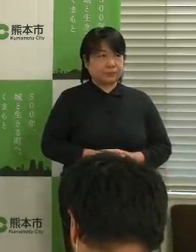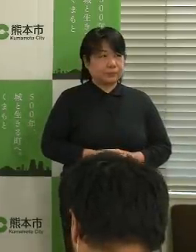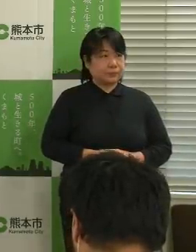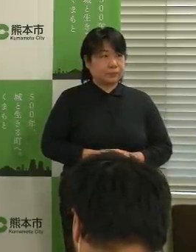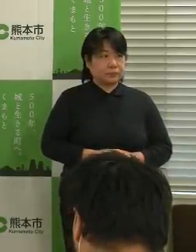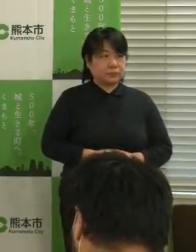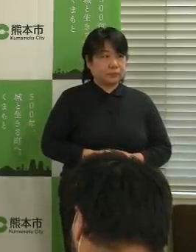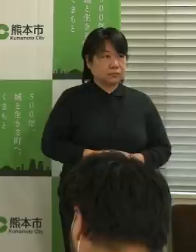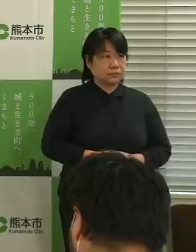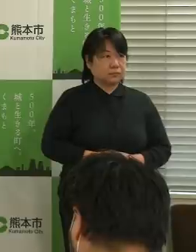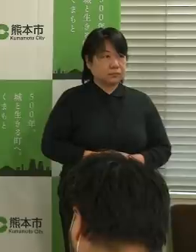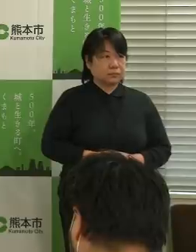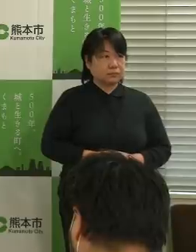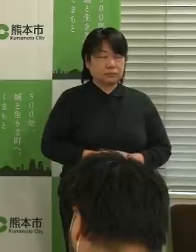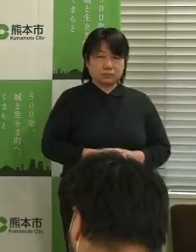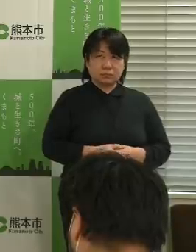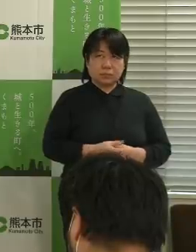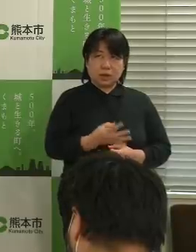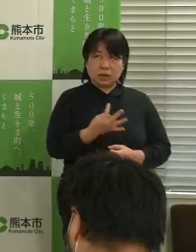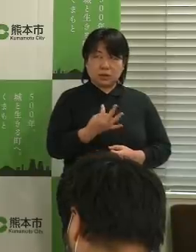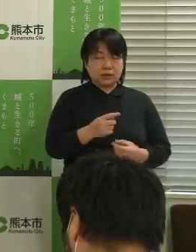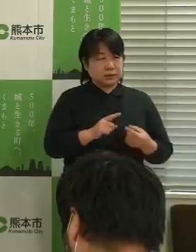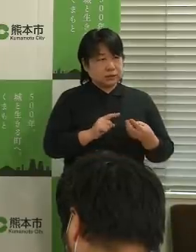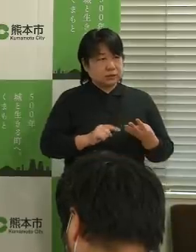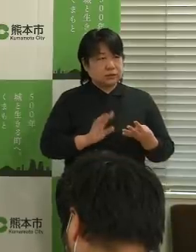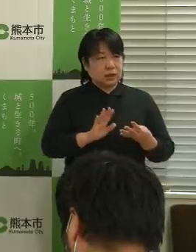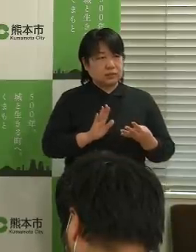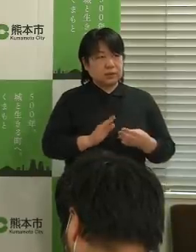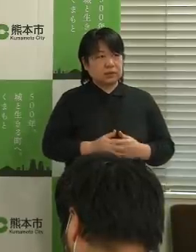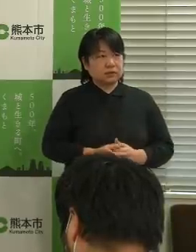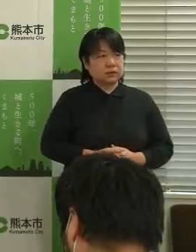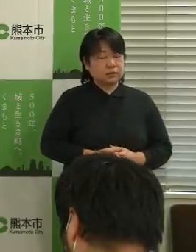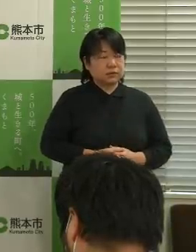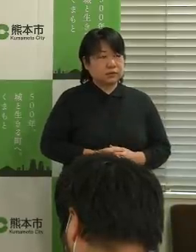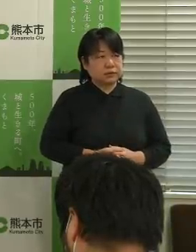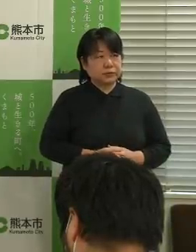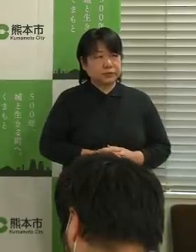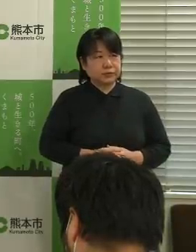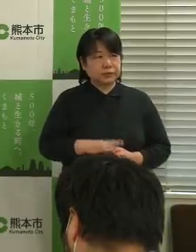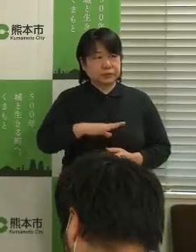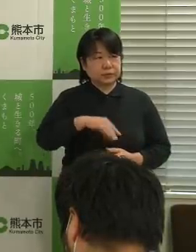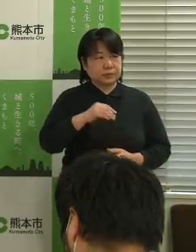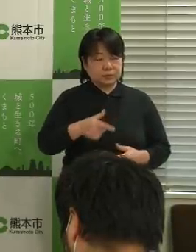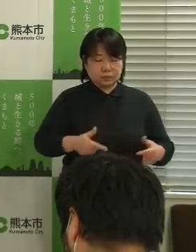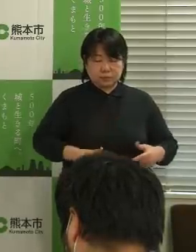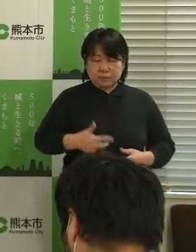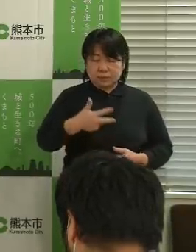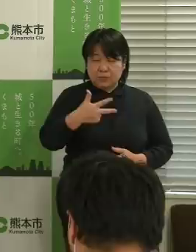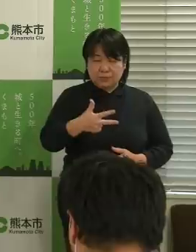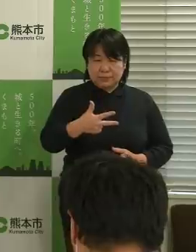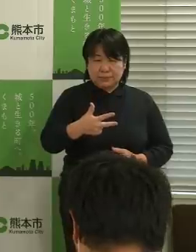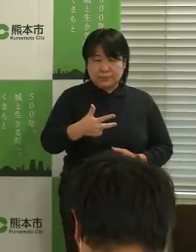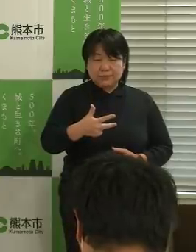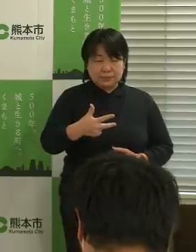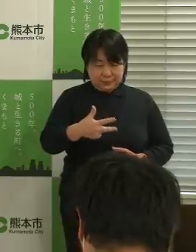はい、どうぞ。 何件かあるんですけど、まずあの熊本市にお越しにならないようにっていうゴールデンウィーク期間